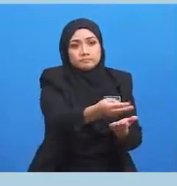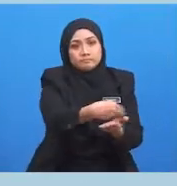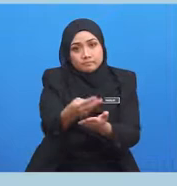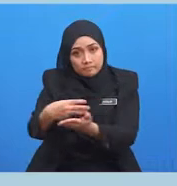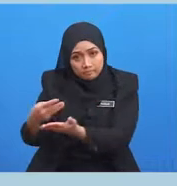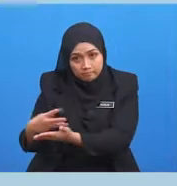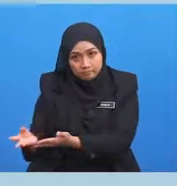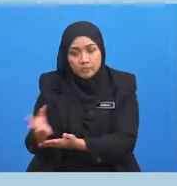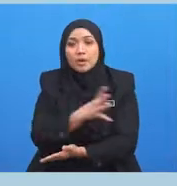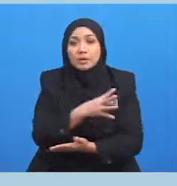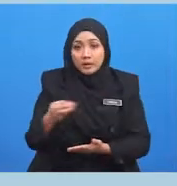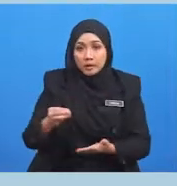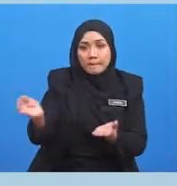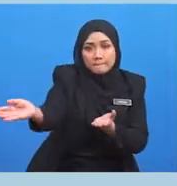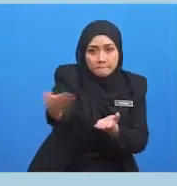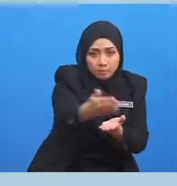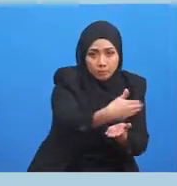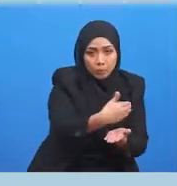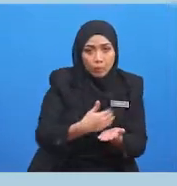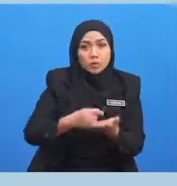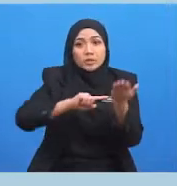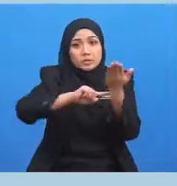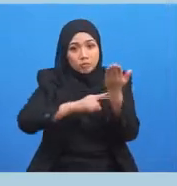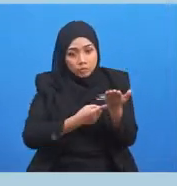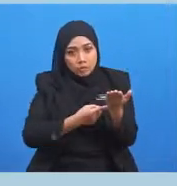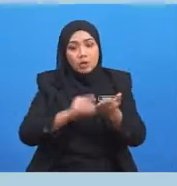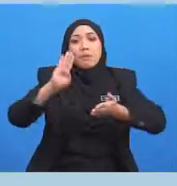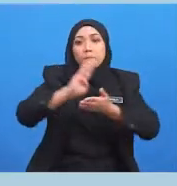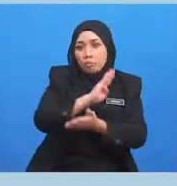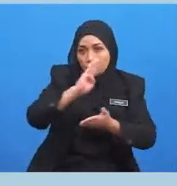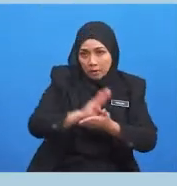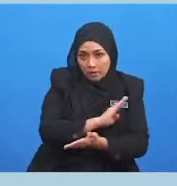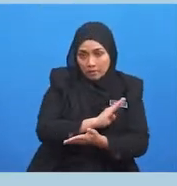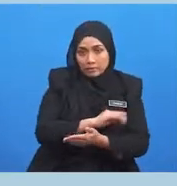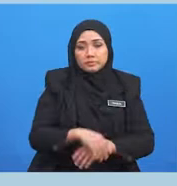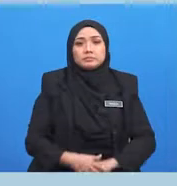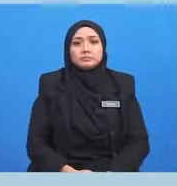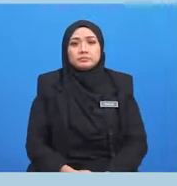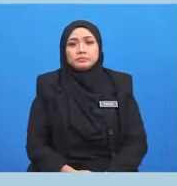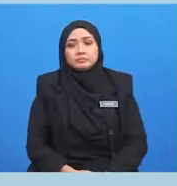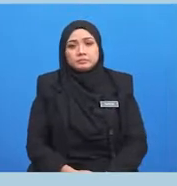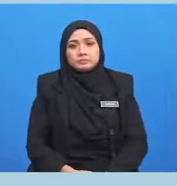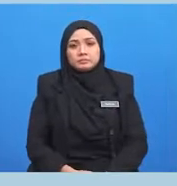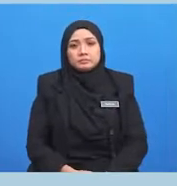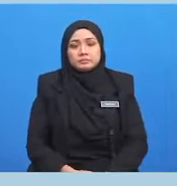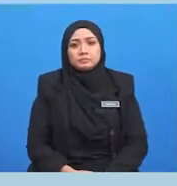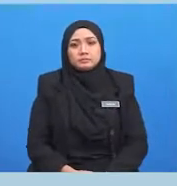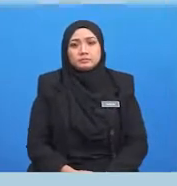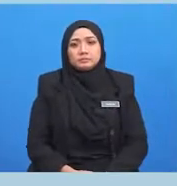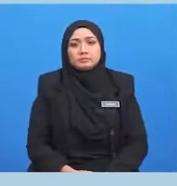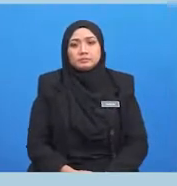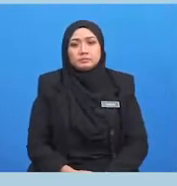mengedarkan dan mengumpulkan semula borang soal selidik.